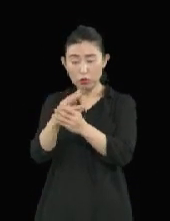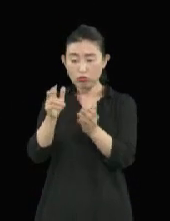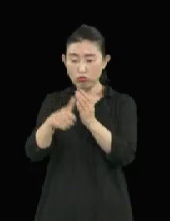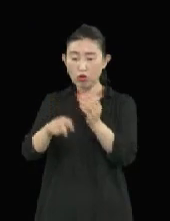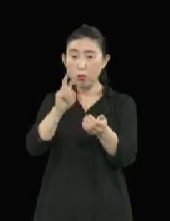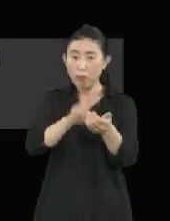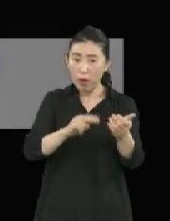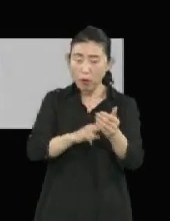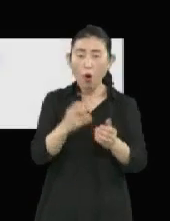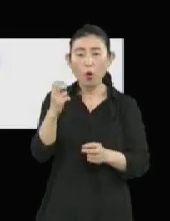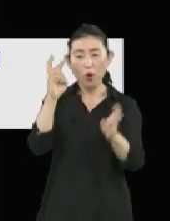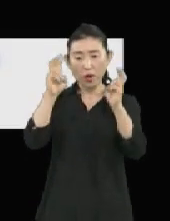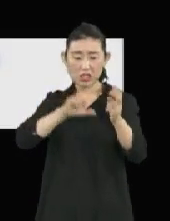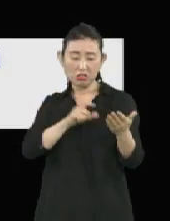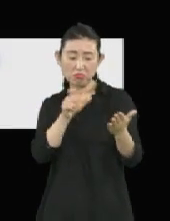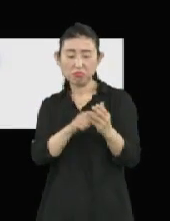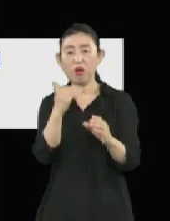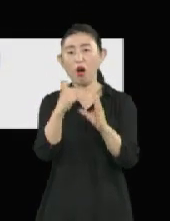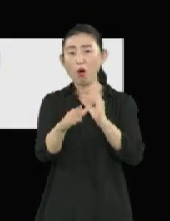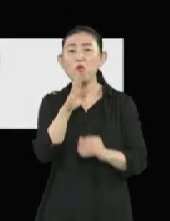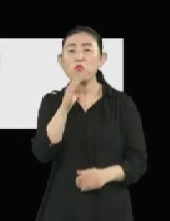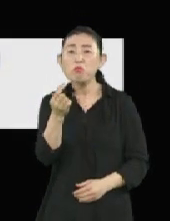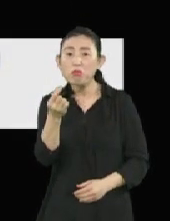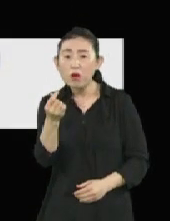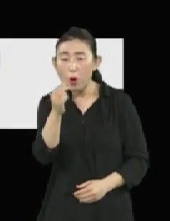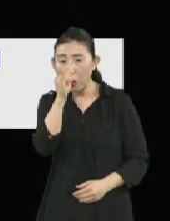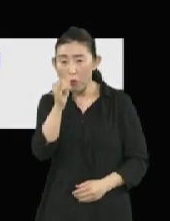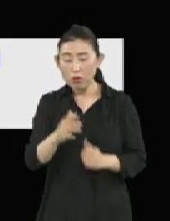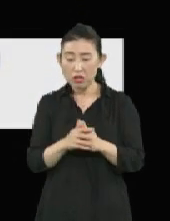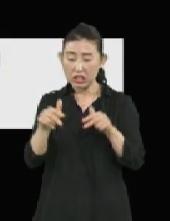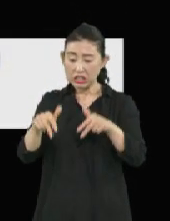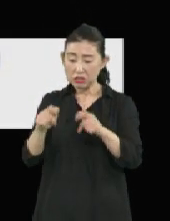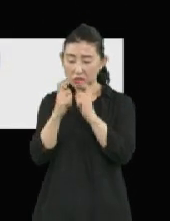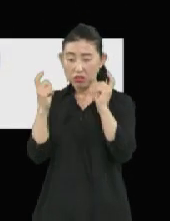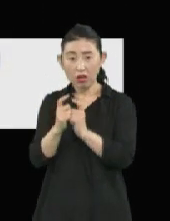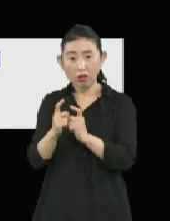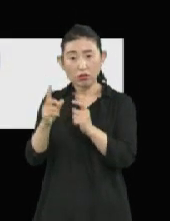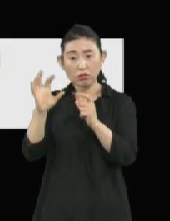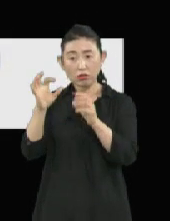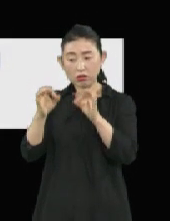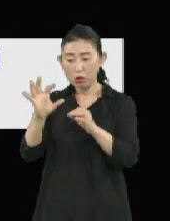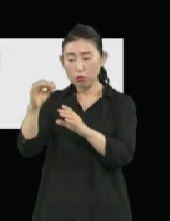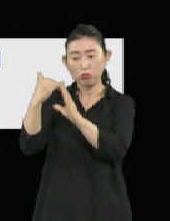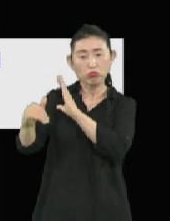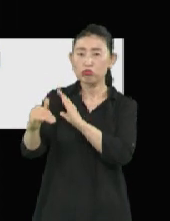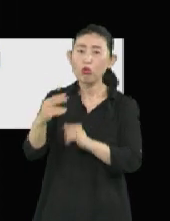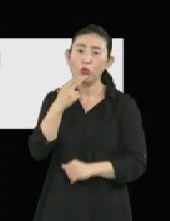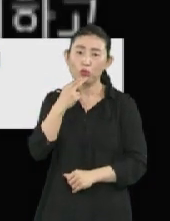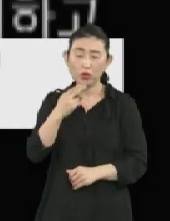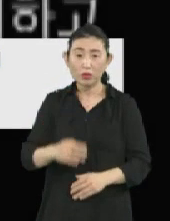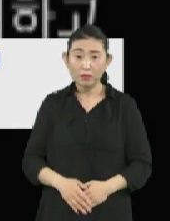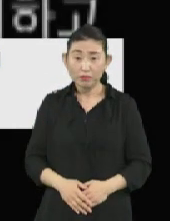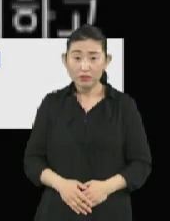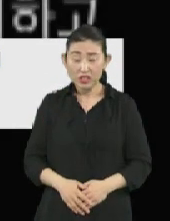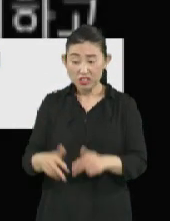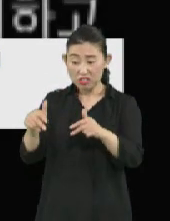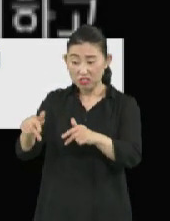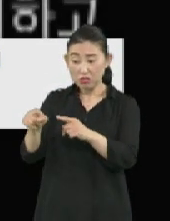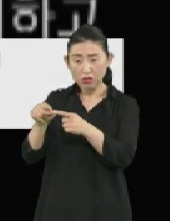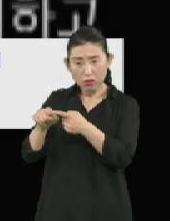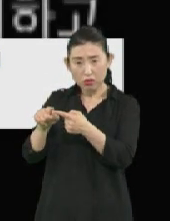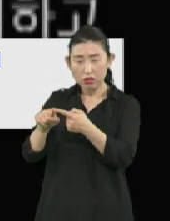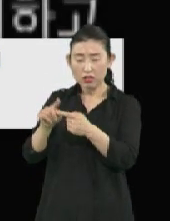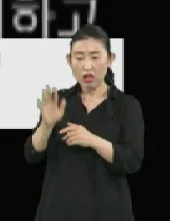시 대금을 회사 정식 계좌로만 수금하고 있고 직원 개인 계좌 수금은 금지하고 있다며 해당 직원에